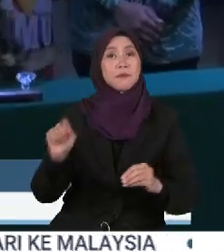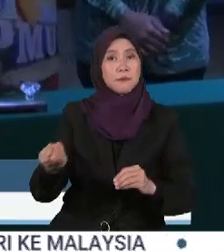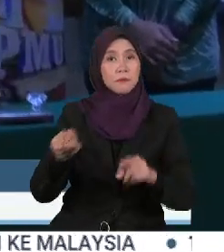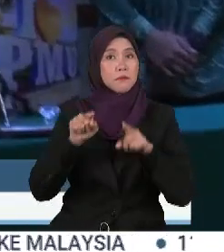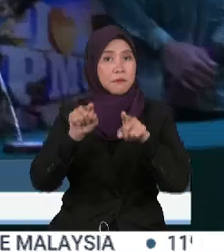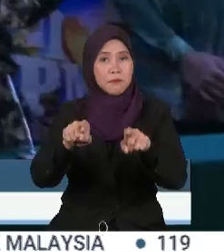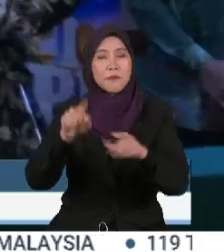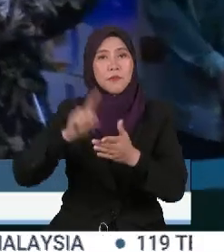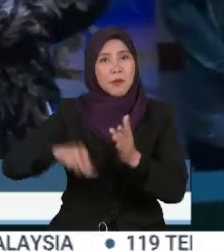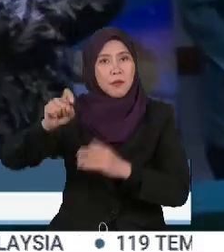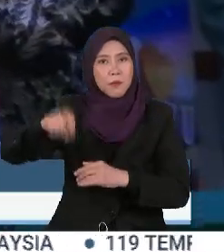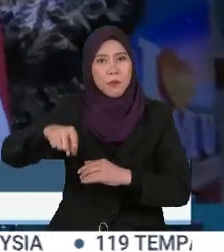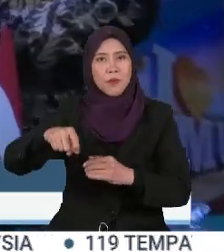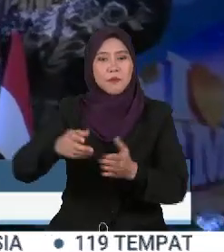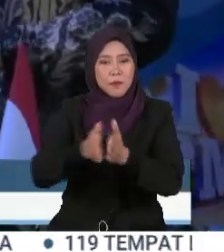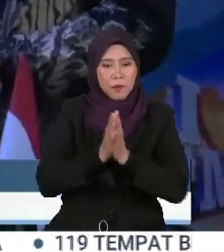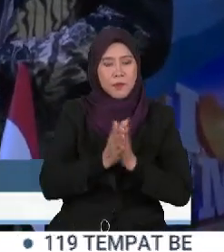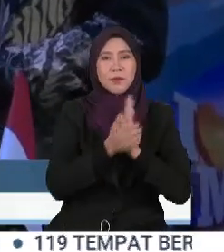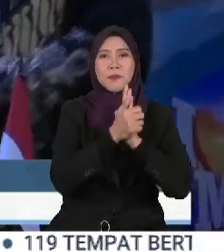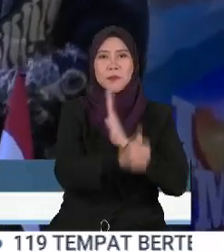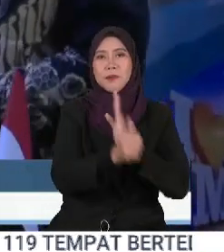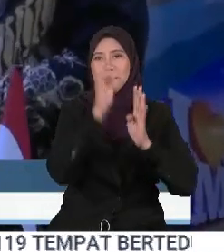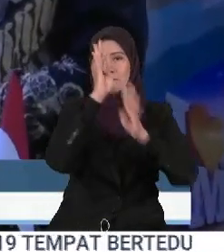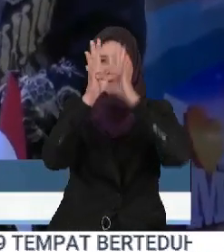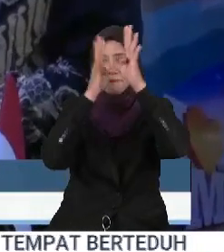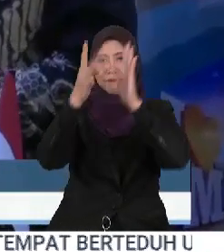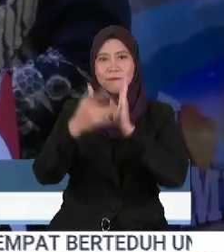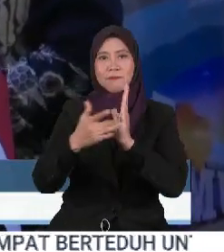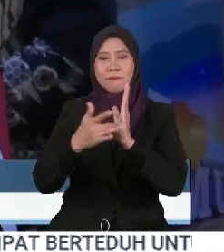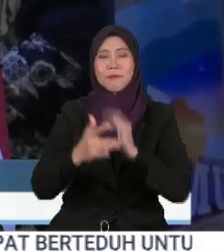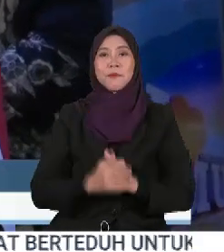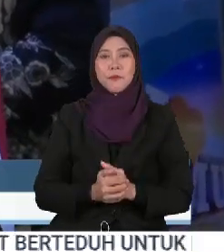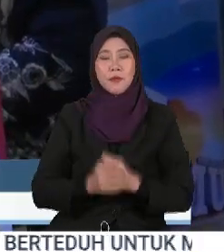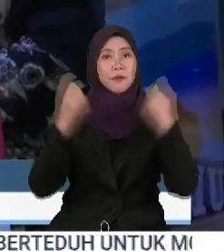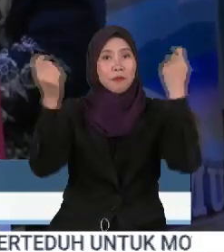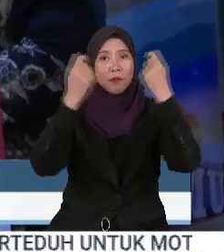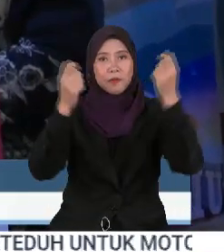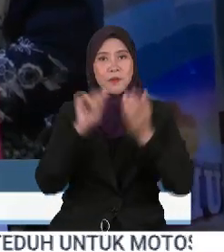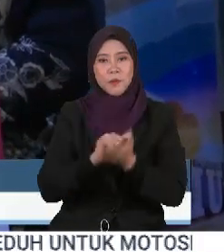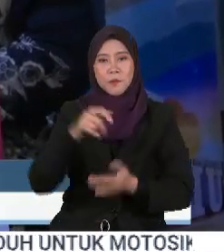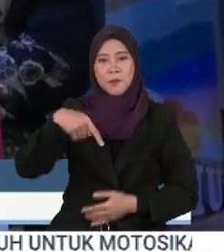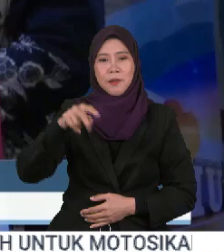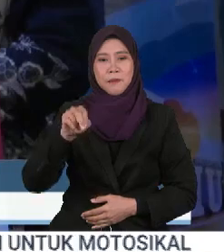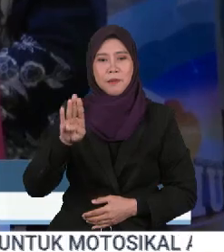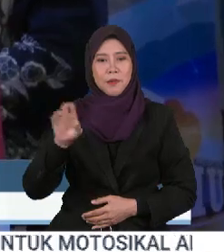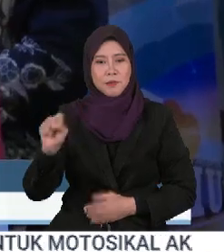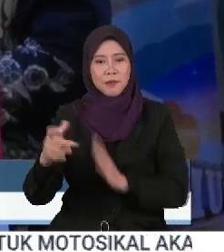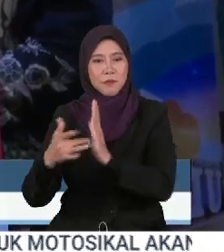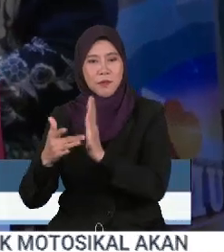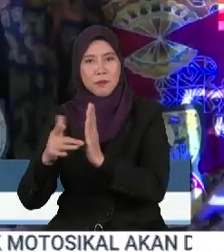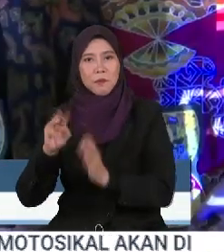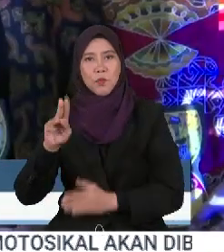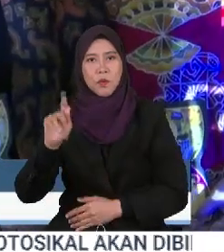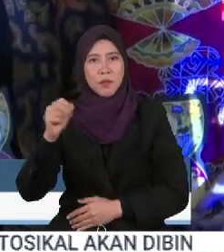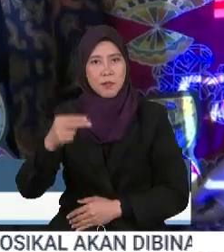dengan keperluan semasa yang menuntut kemahiran dalam inovasi dan teknologi. Pada majlis itu, PMBS dan Politeknik Mukah